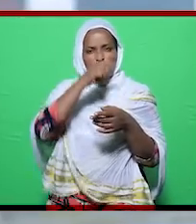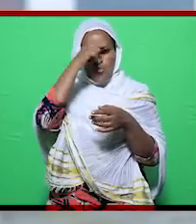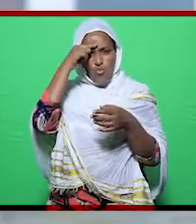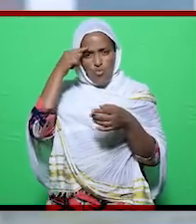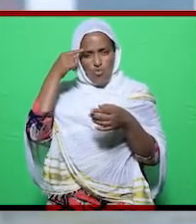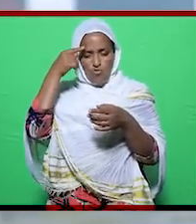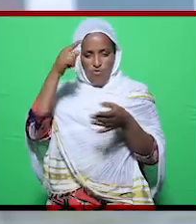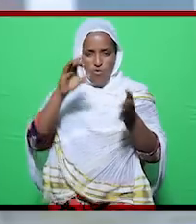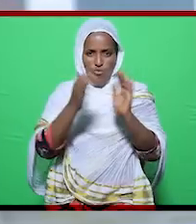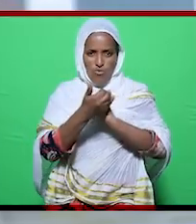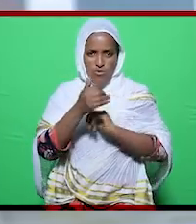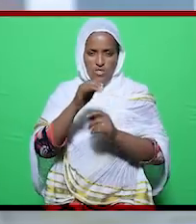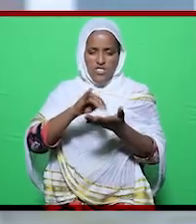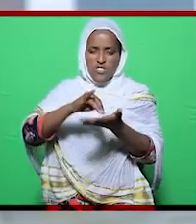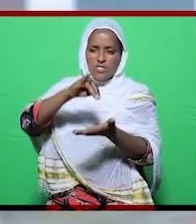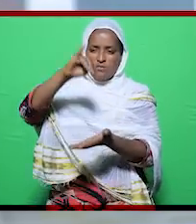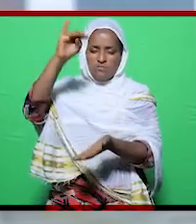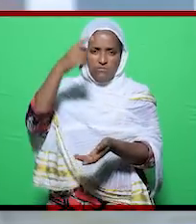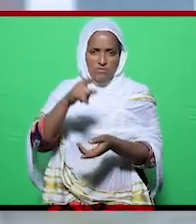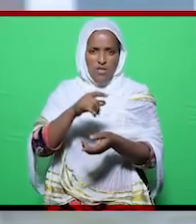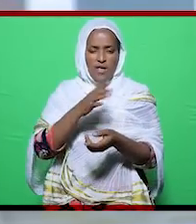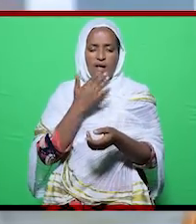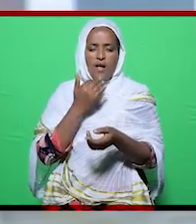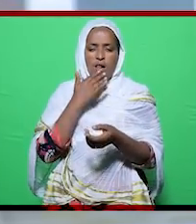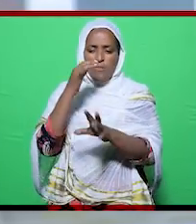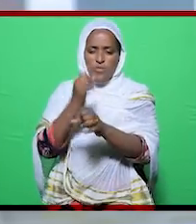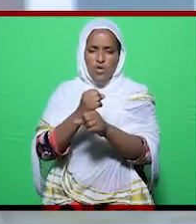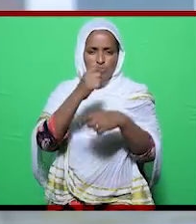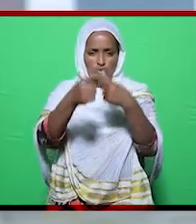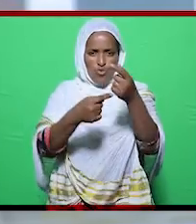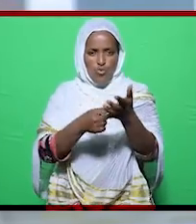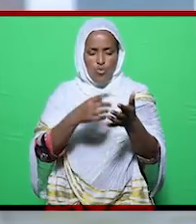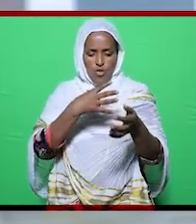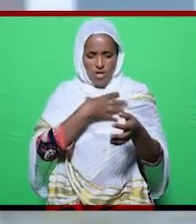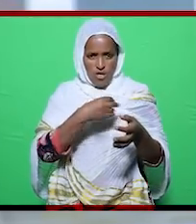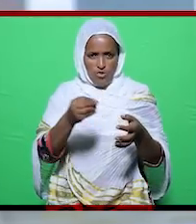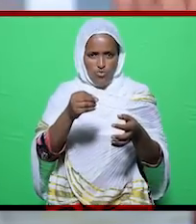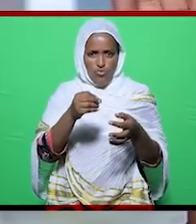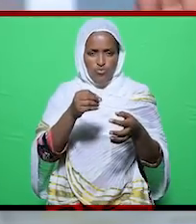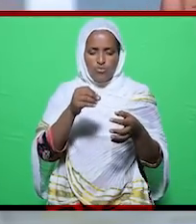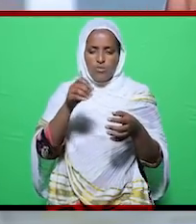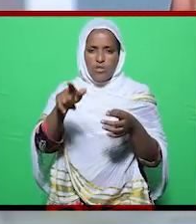እጣን ቤት ውስጥ በማንደጃ ሥዕሉ ስር ወስዶ ያስቀምጣልና የሸራ ሥዕሎች በተለይ